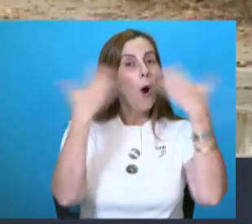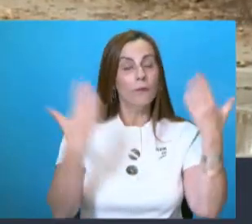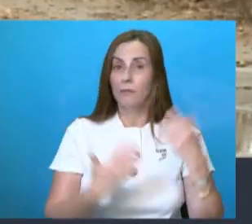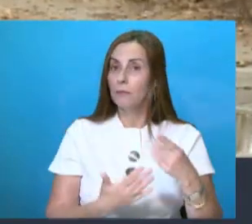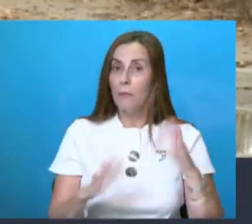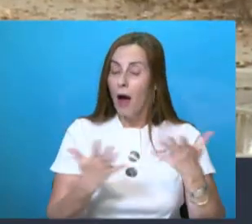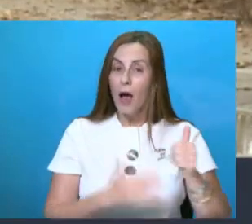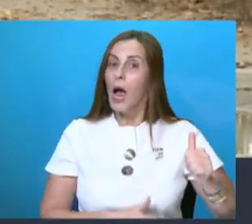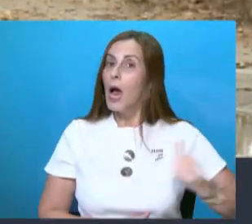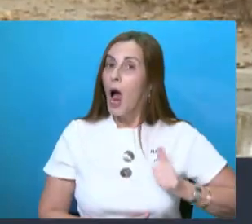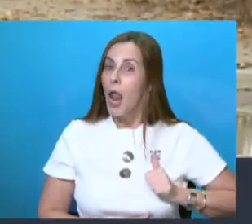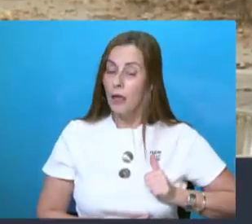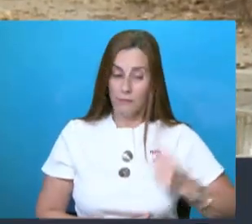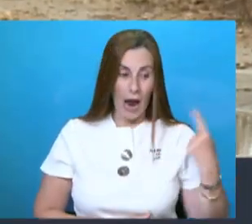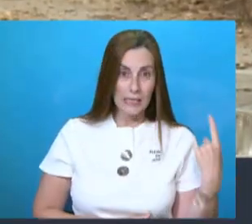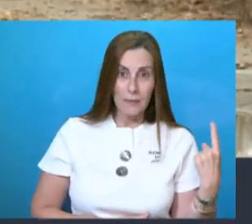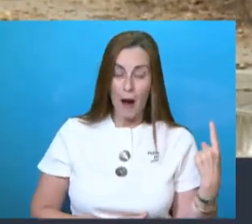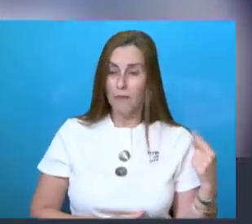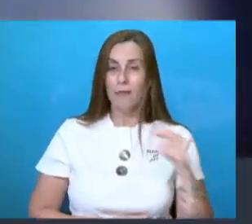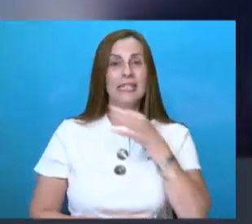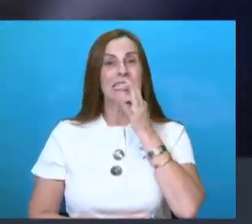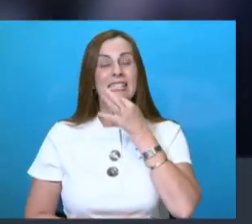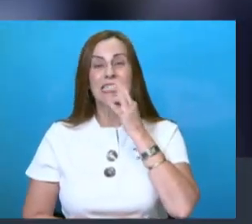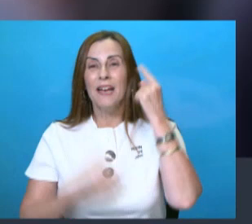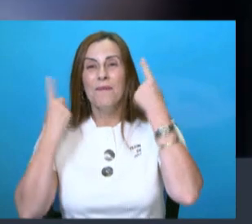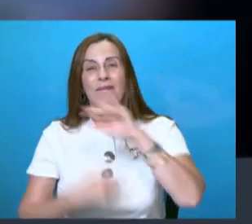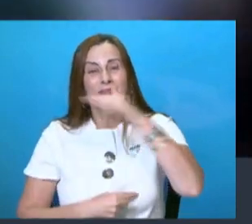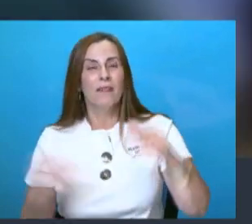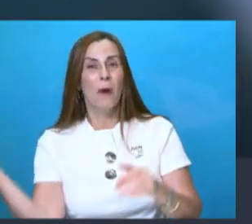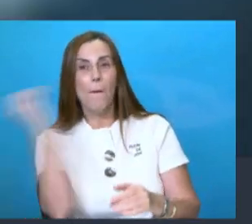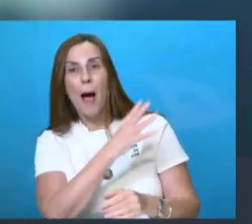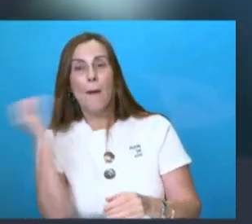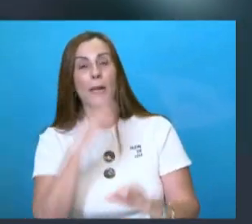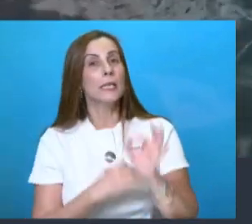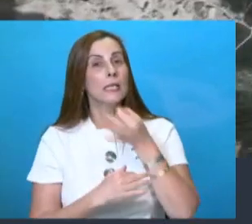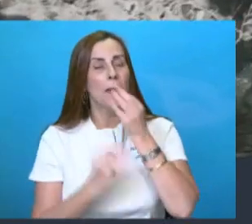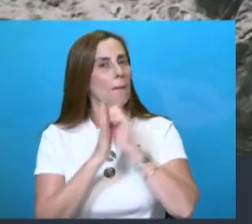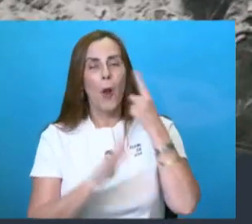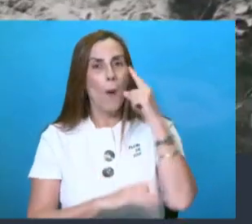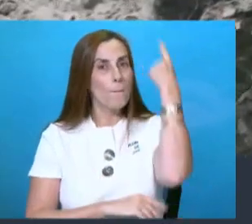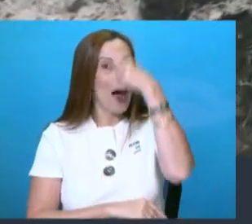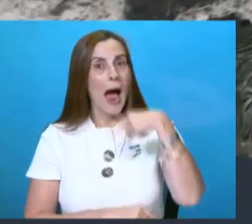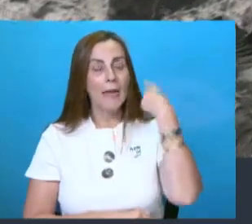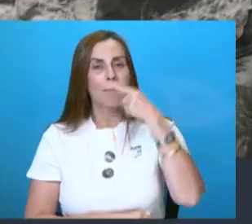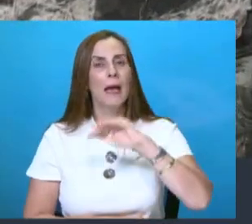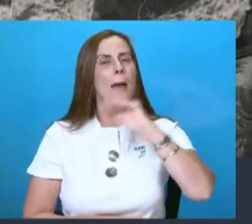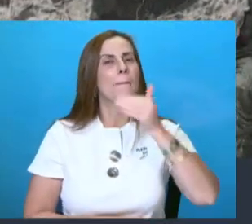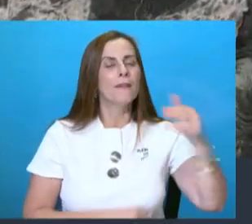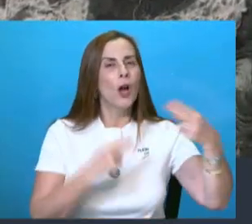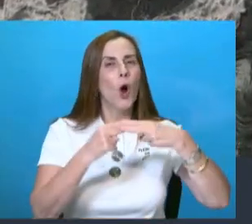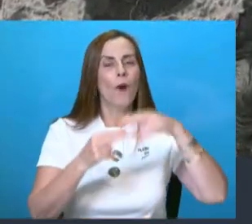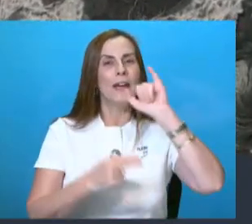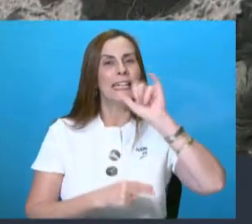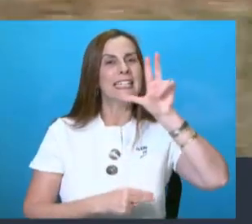לוחמי גולני הותקפו באבנים שידעו לעברם למעלה מ-20 נערים רעולי פנים בגבעת קומי אורי,